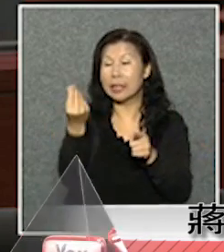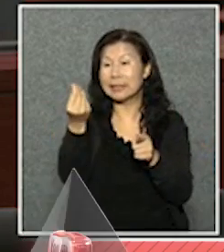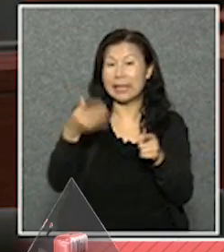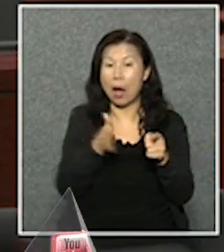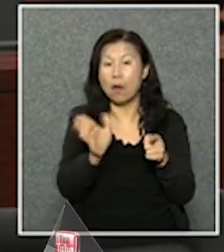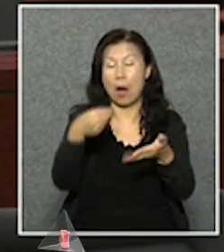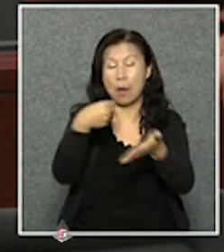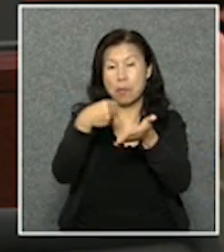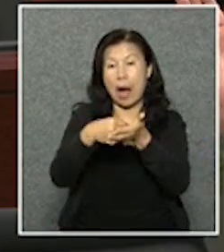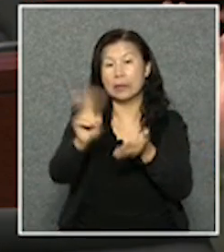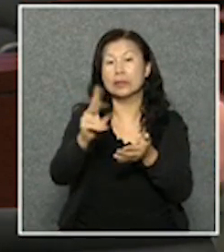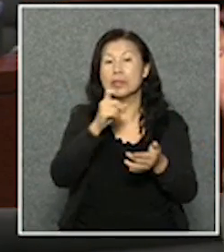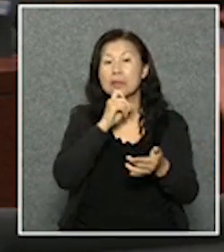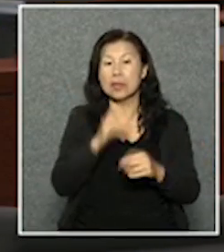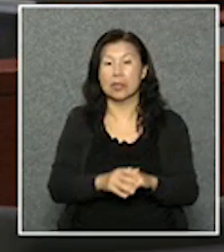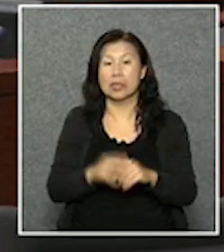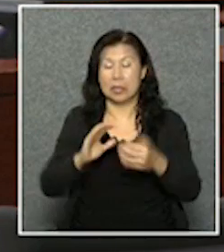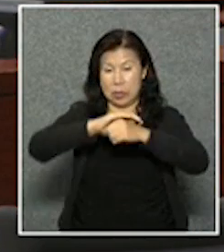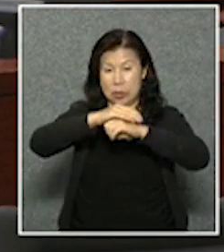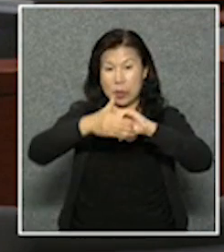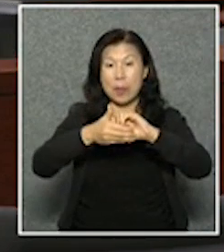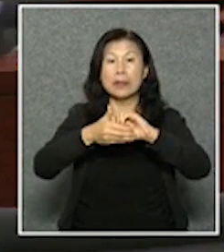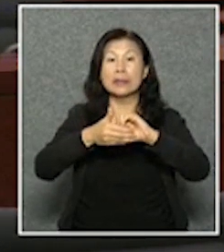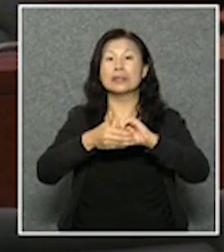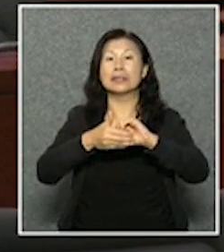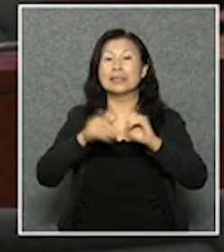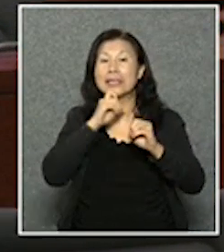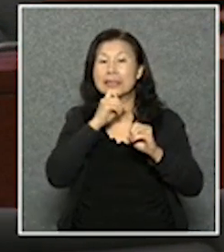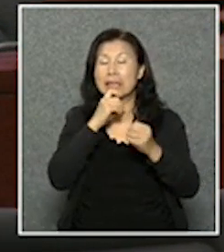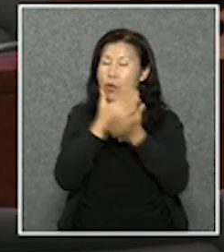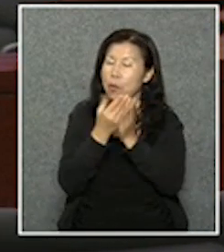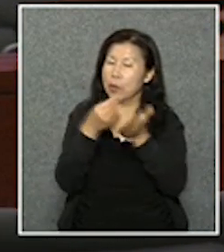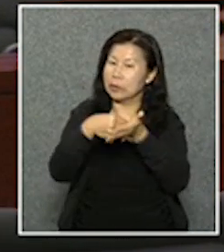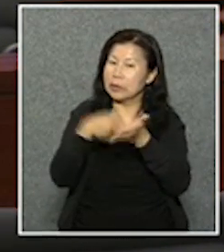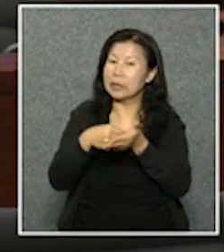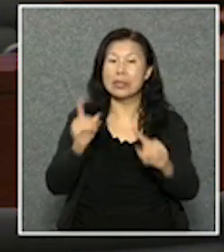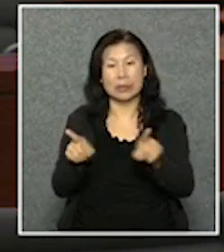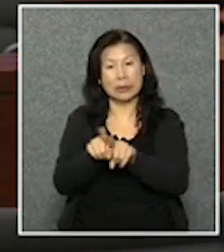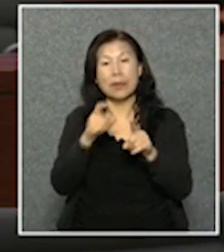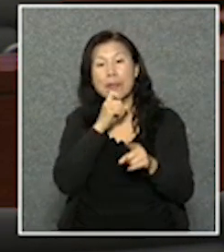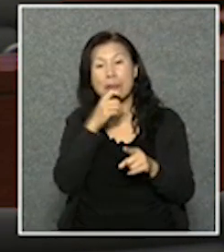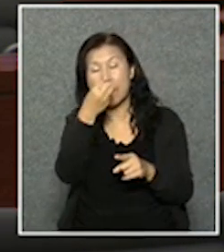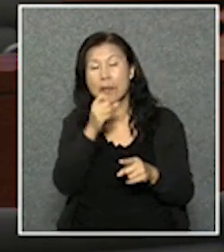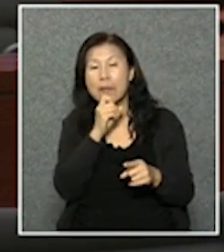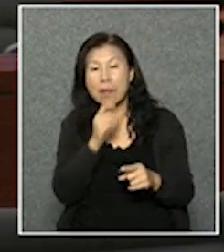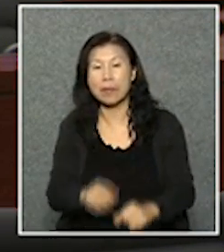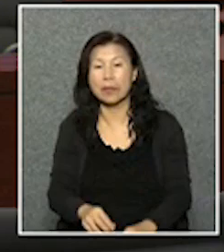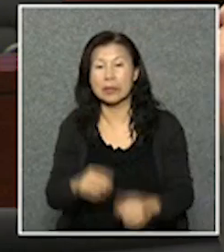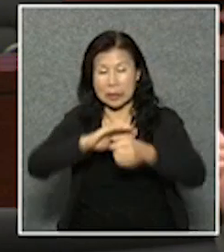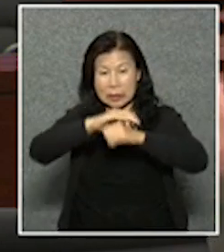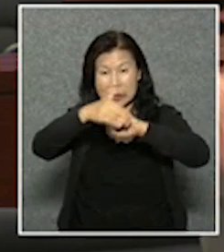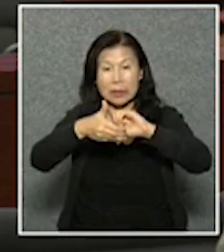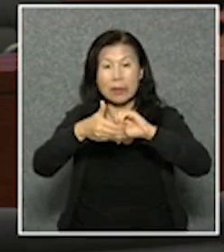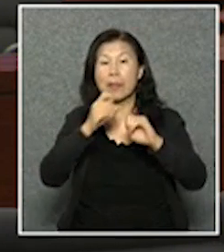嘅。香港咧係有全世界各國各地嘅精品，香港咧亦都有咧，其實全